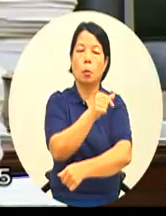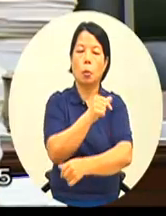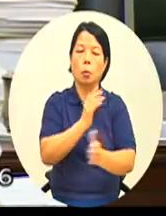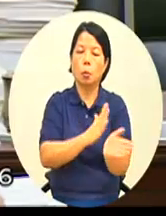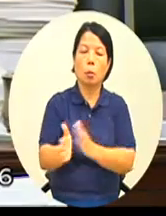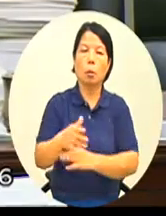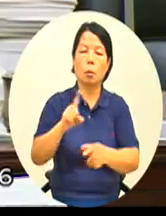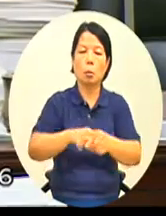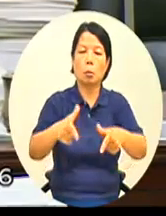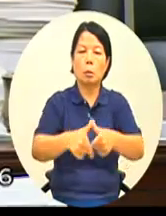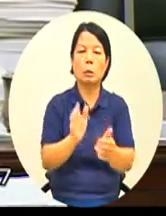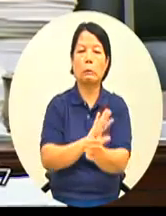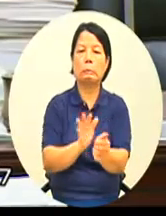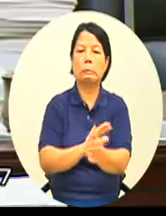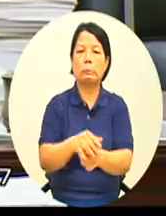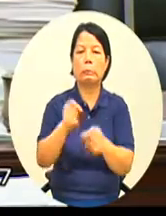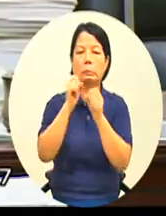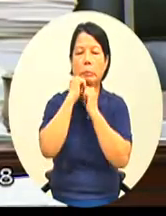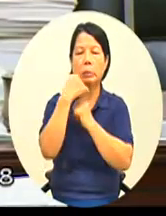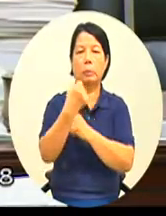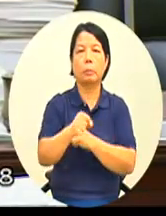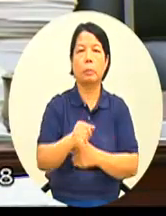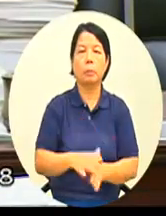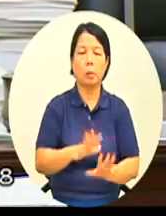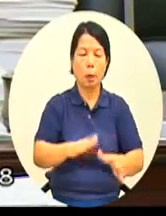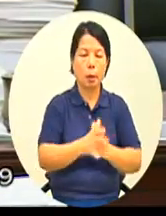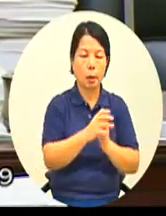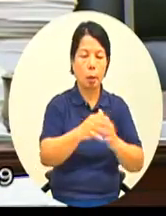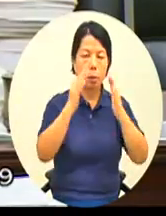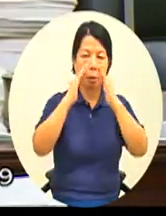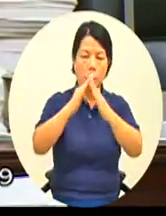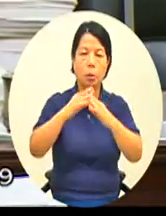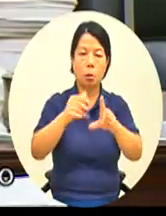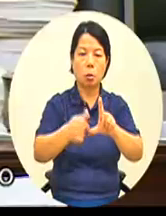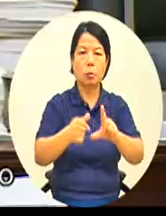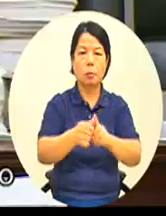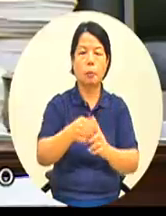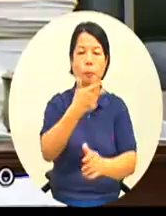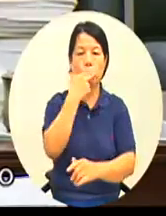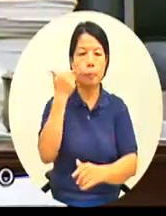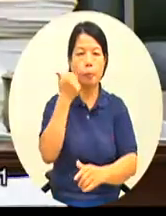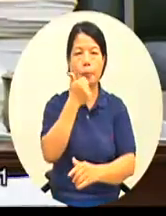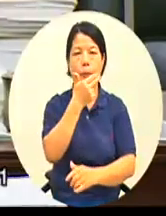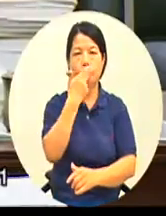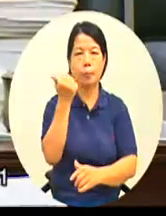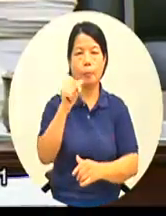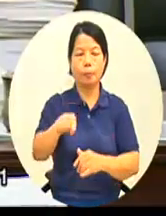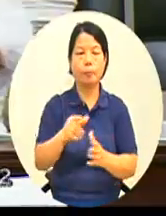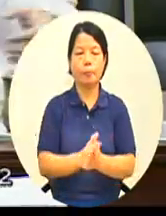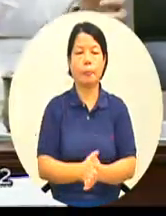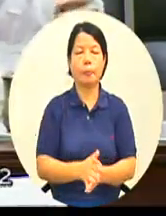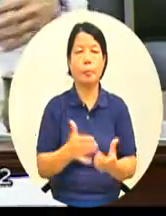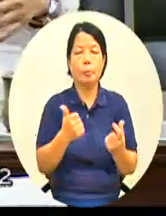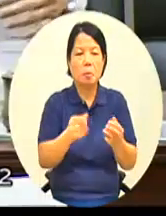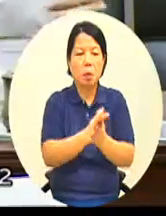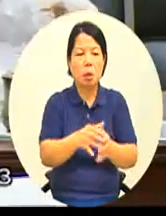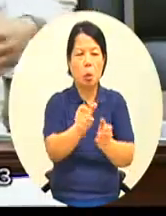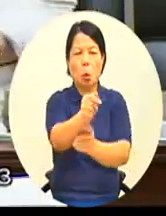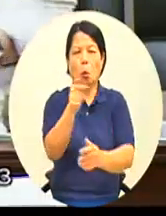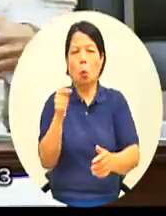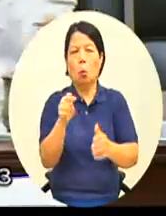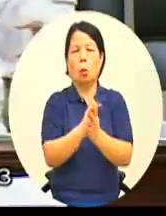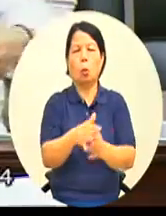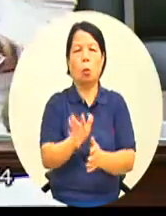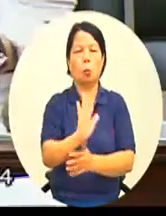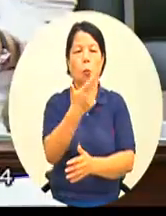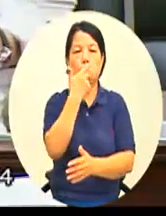相当不好。那但是因为在市区方便，如果到郊区又很不方便，那我觉得在结合在你们在寻找